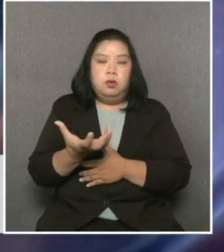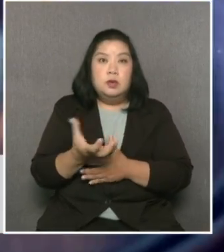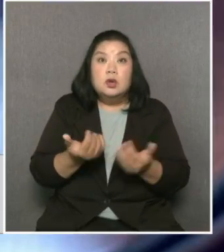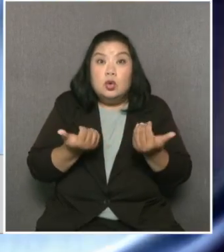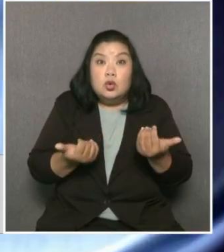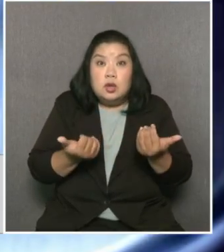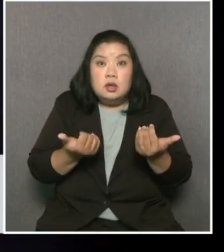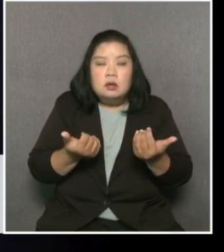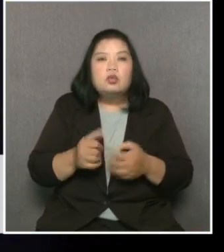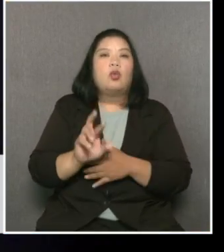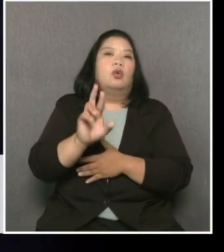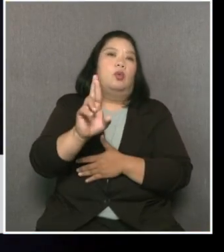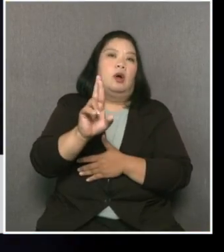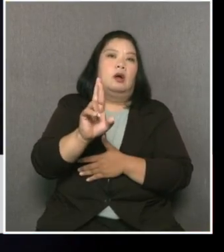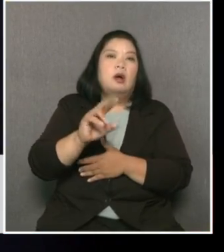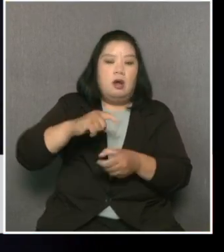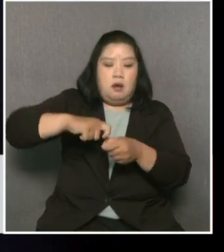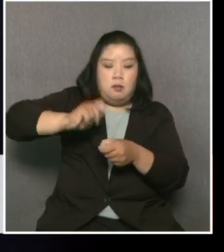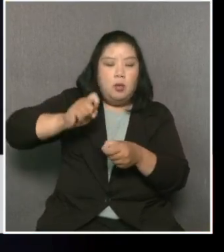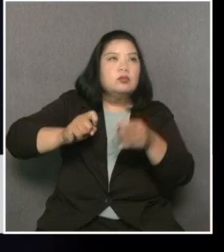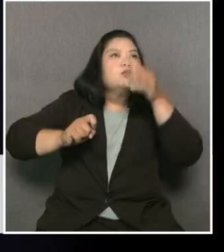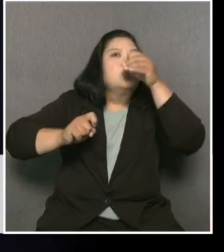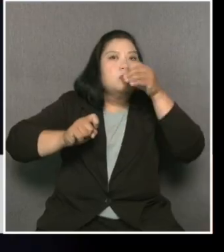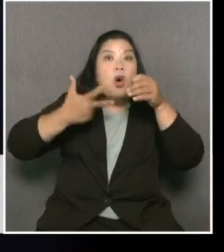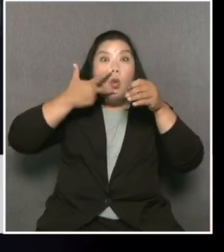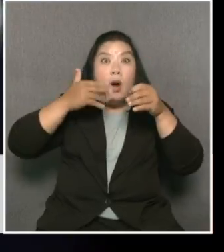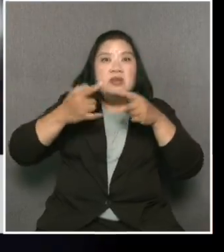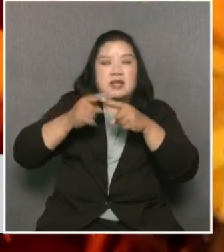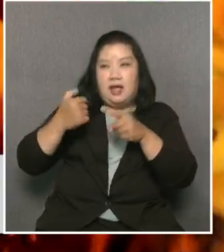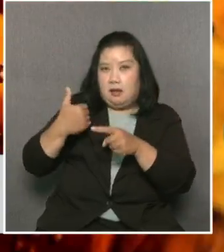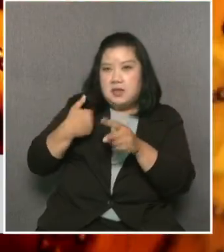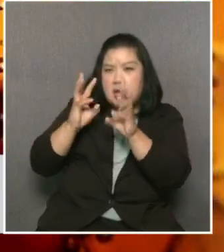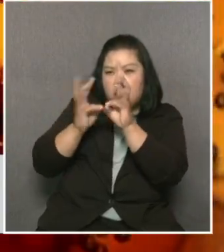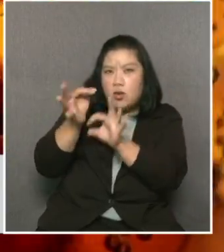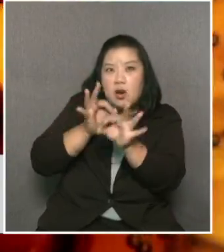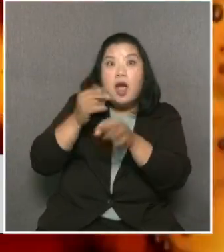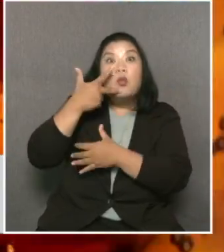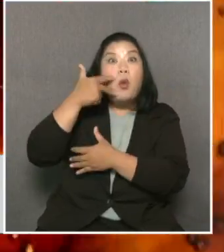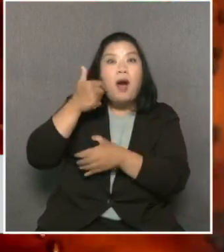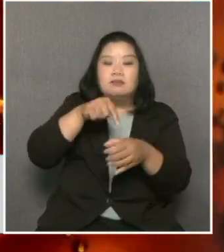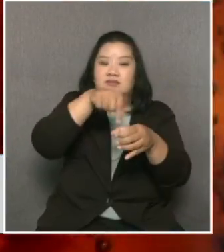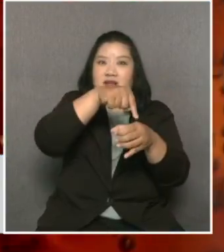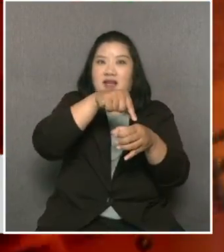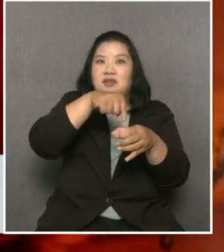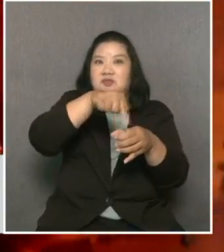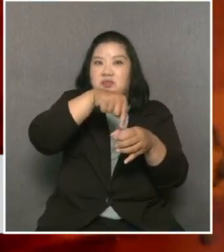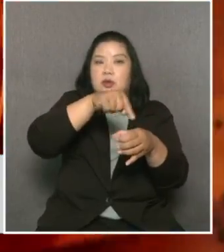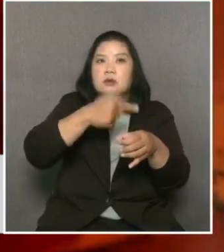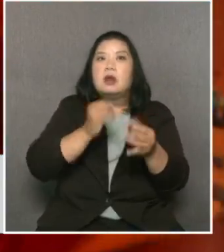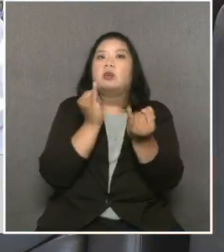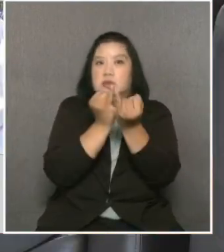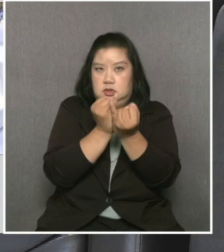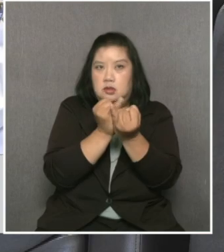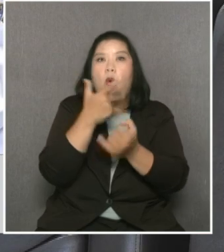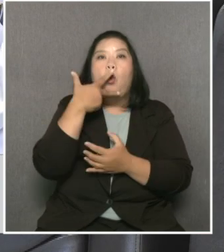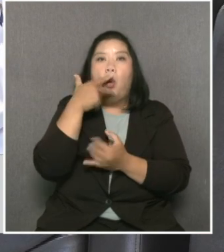เลยแม้กระทั่งเครื่องดื่มที่บอกว่าไร้น้ำตาลแต่ใช้สารให้ความหวานมาเติมก็จะทำให้เราติดรสหวาน